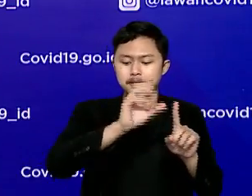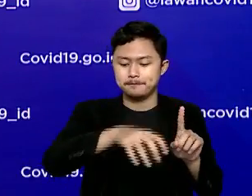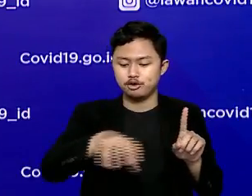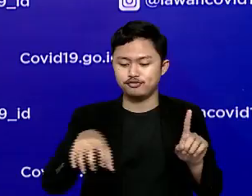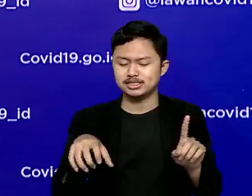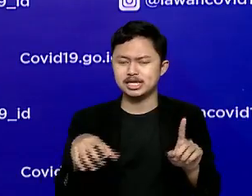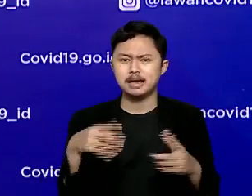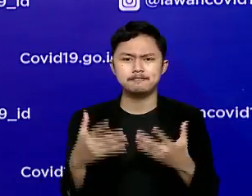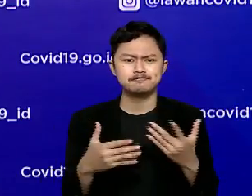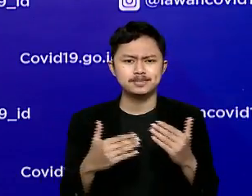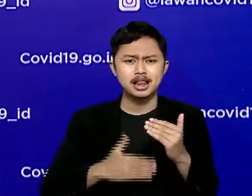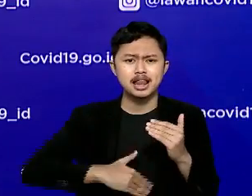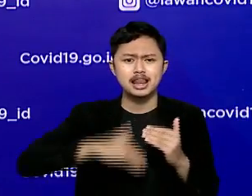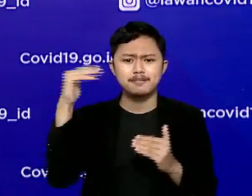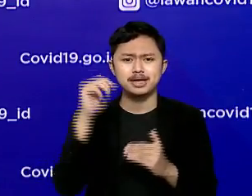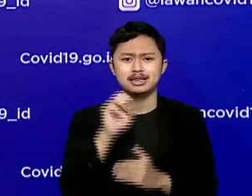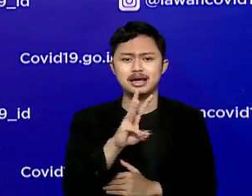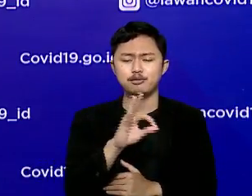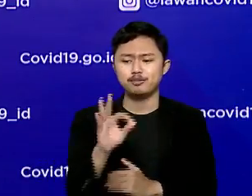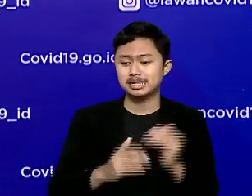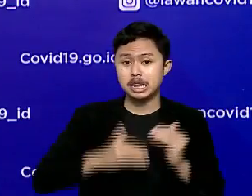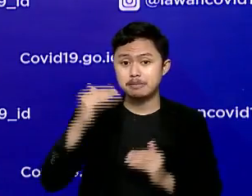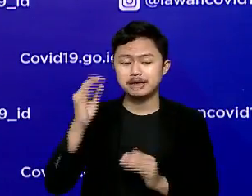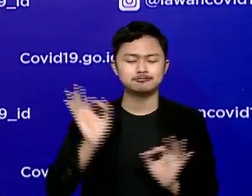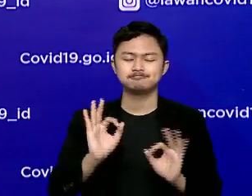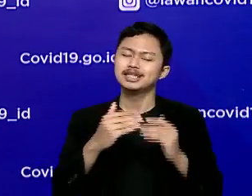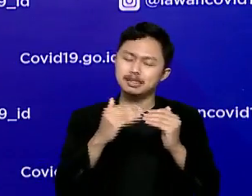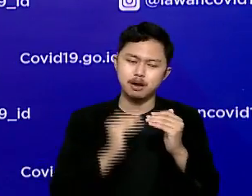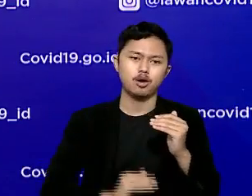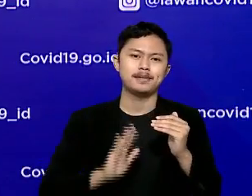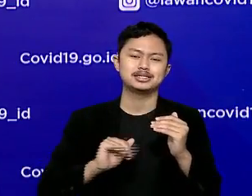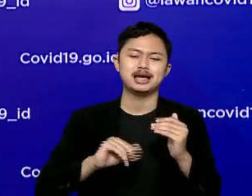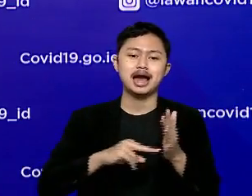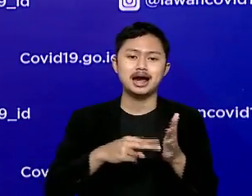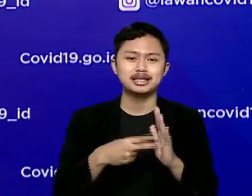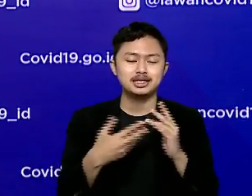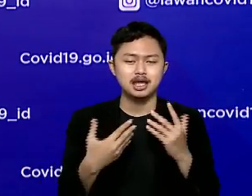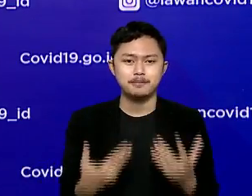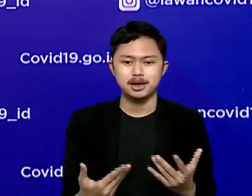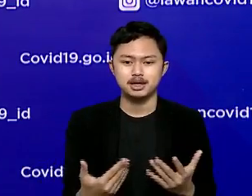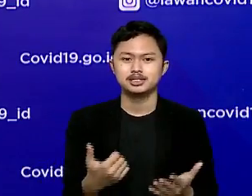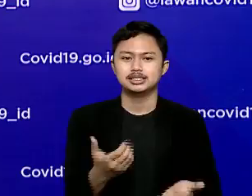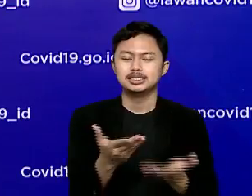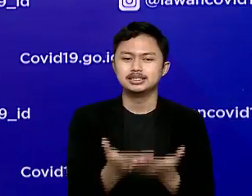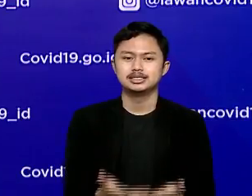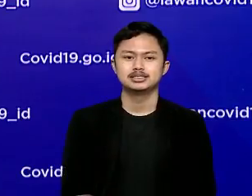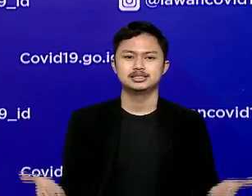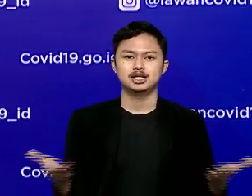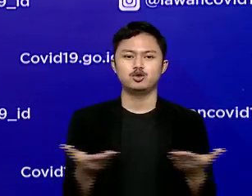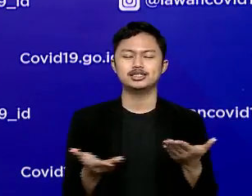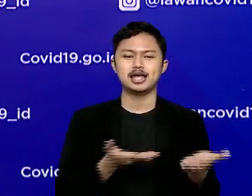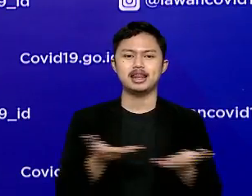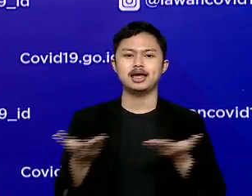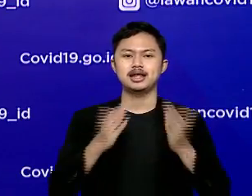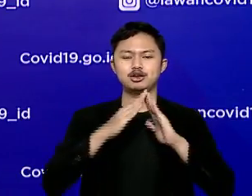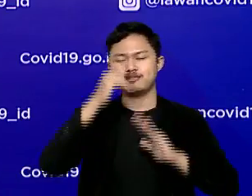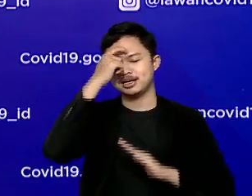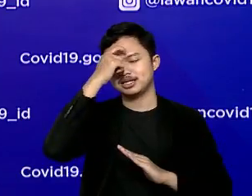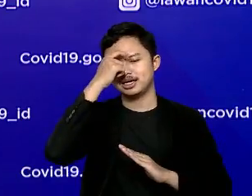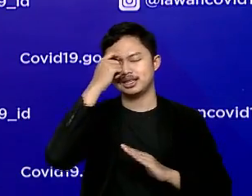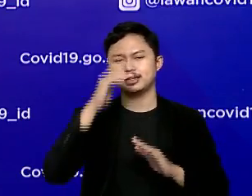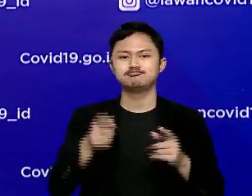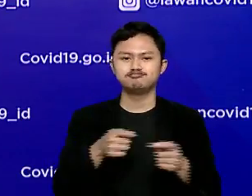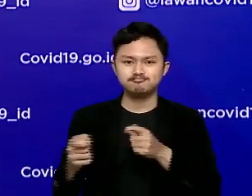provinsinya tidak lebih dari 30%. Sehingga dapat disimpulkan, kondisi pelayanan di rumah sakit